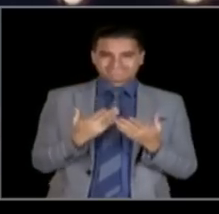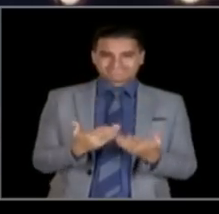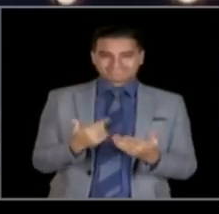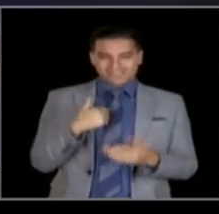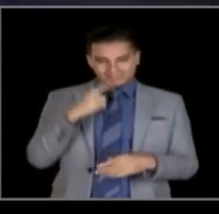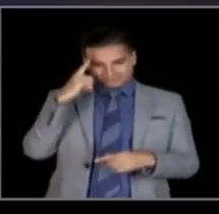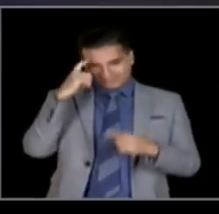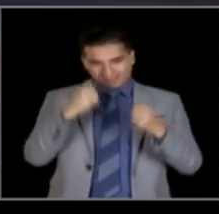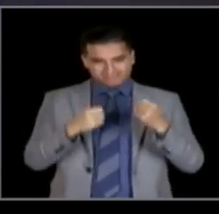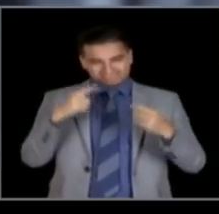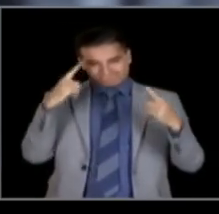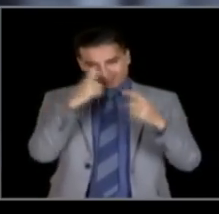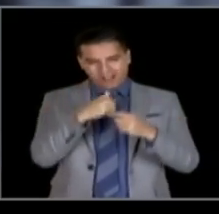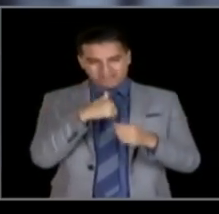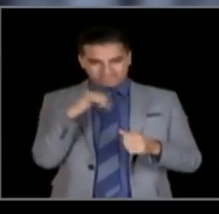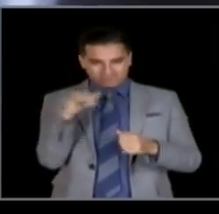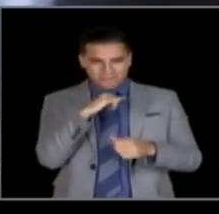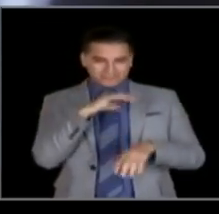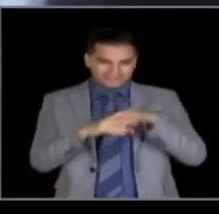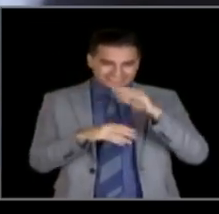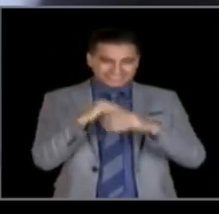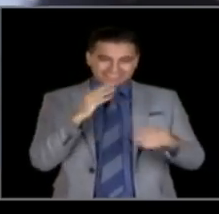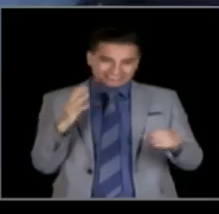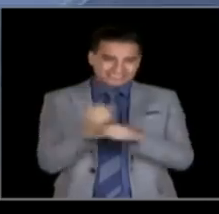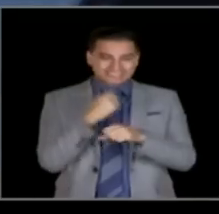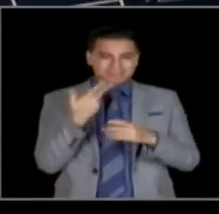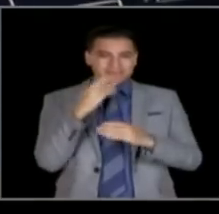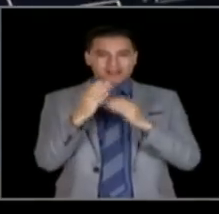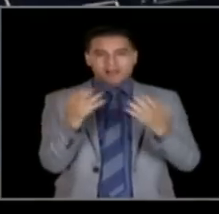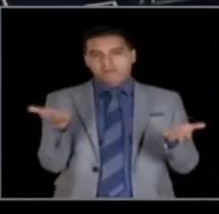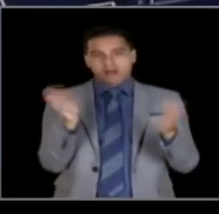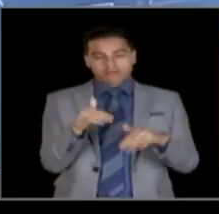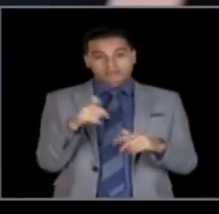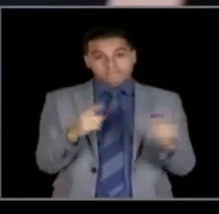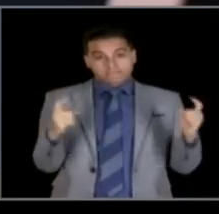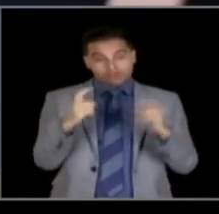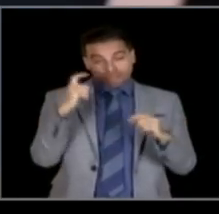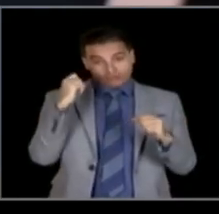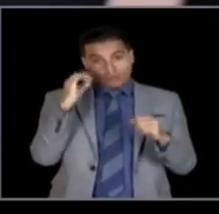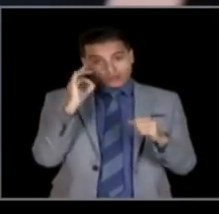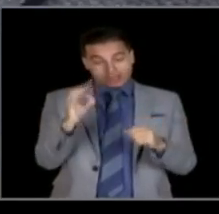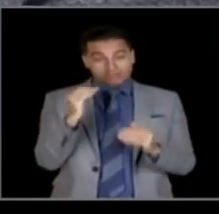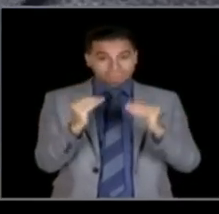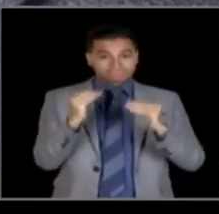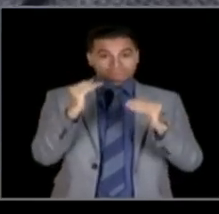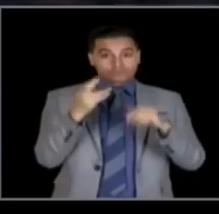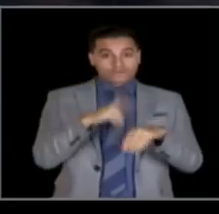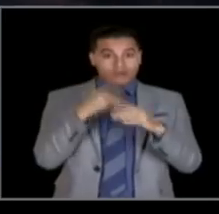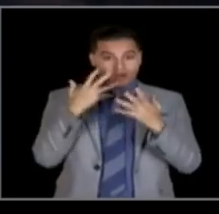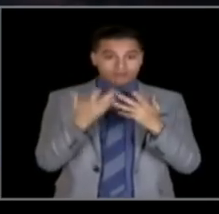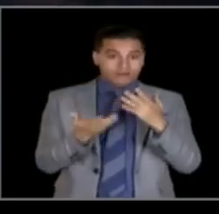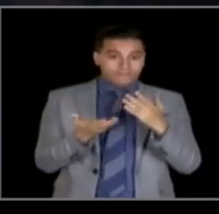فقرة تحت الضغط كانت مهمة بالنسبة لنا جدا عشان نقدر نرجع في المباراة. الماتش قوي جدا ومتكافئ